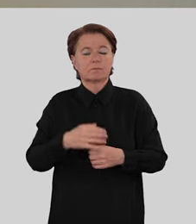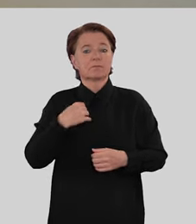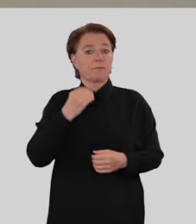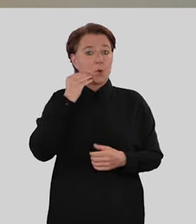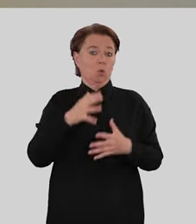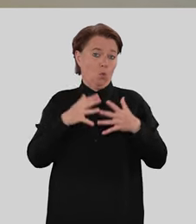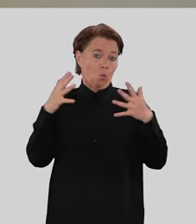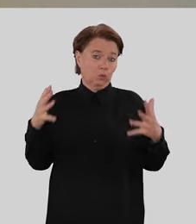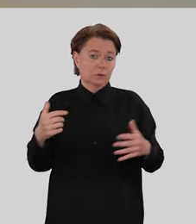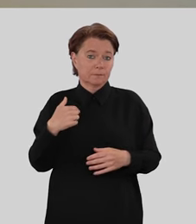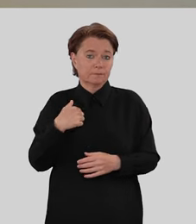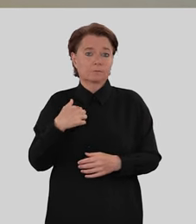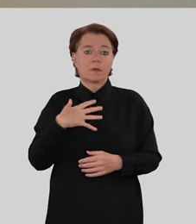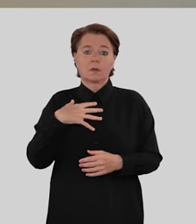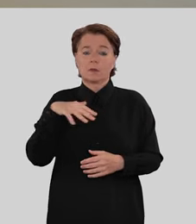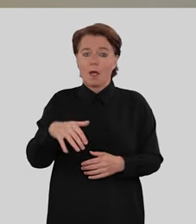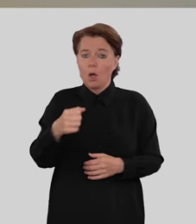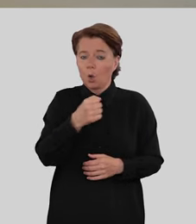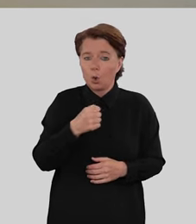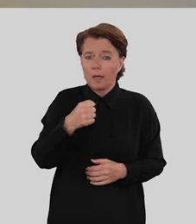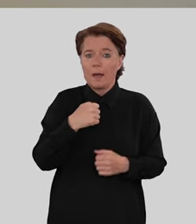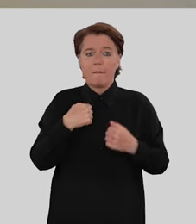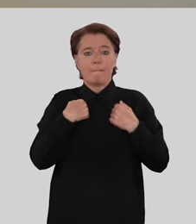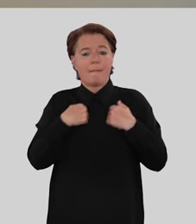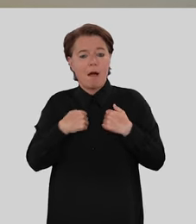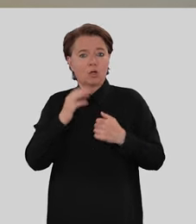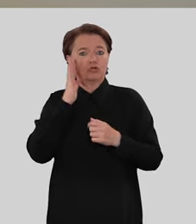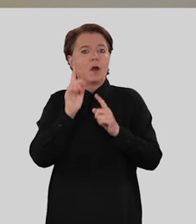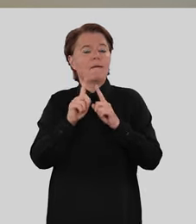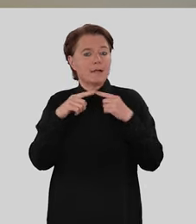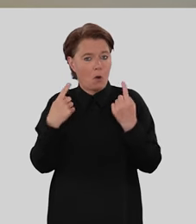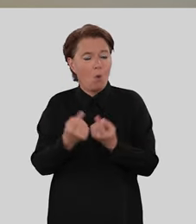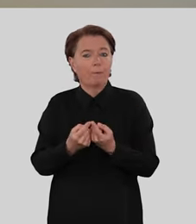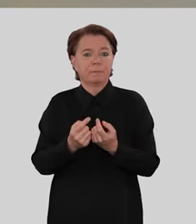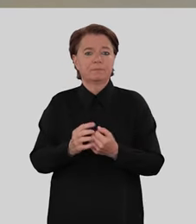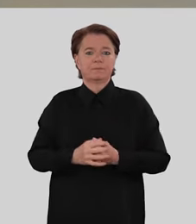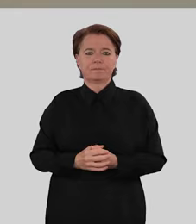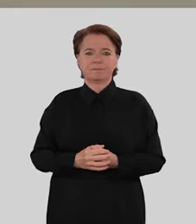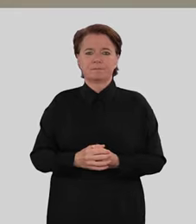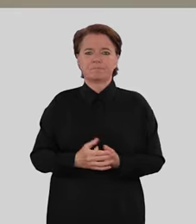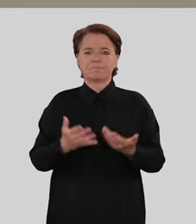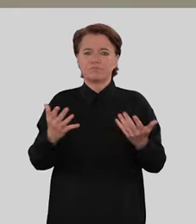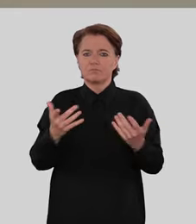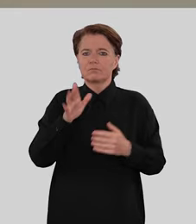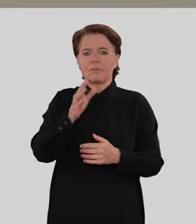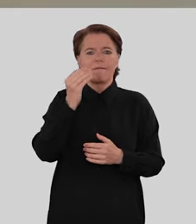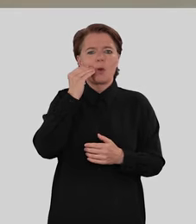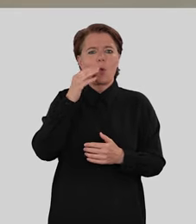ist groß, habe eine Küche, ein Bad, einen Schlafraum.